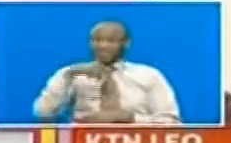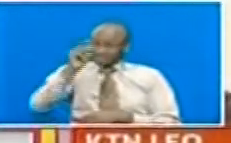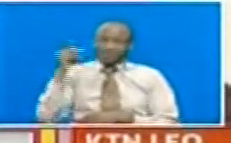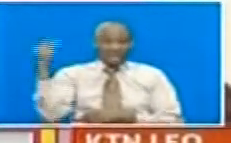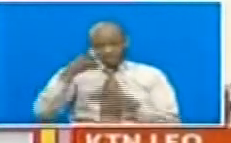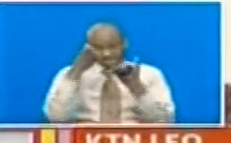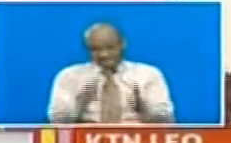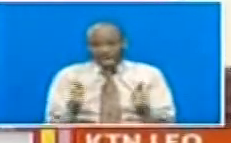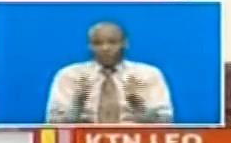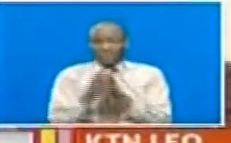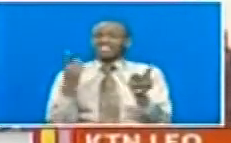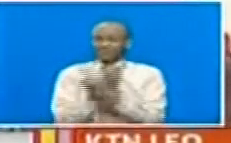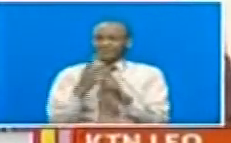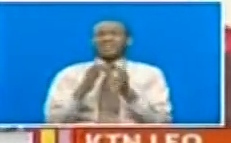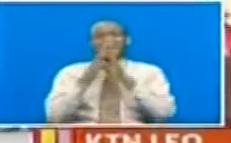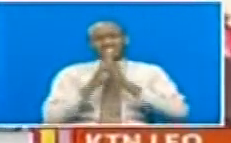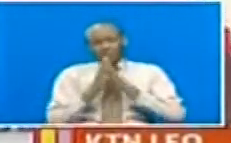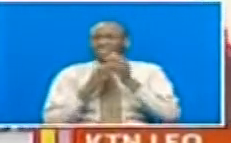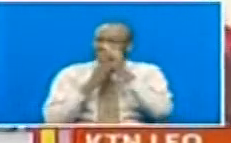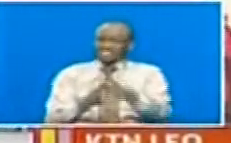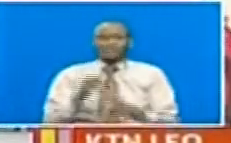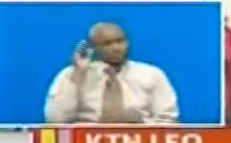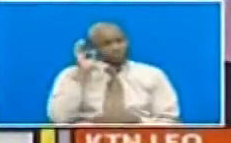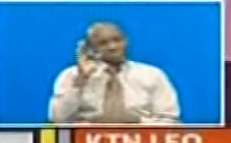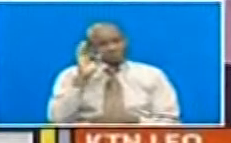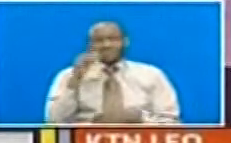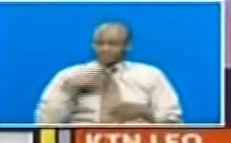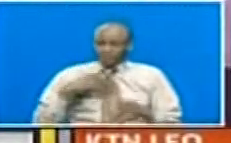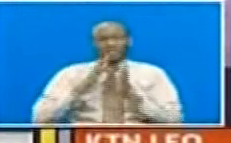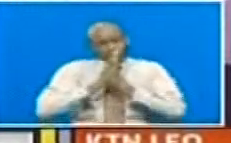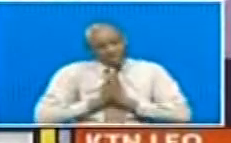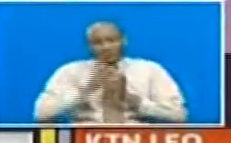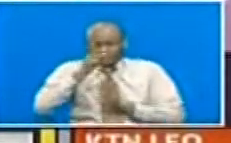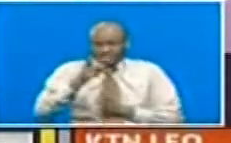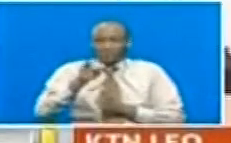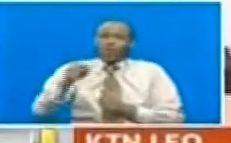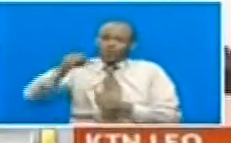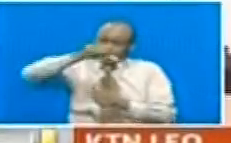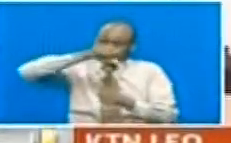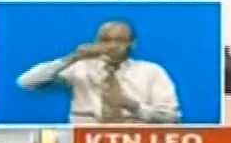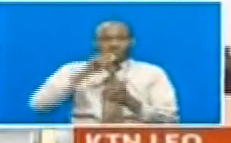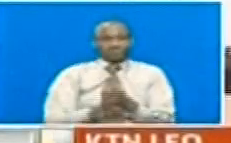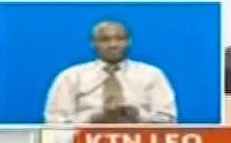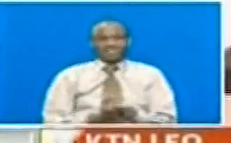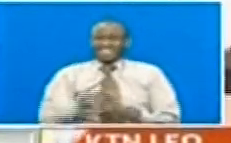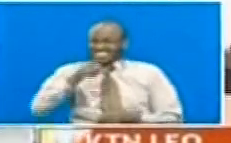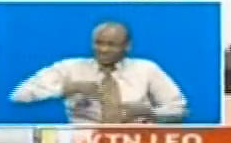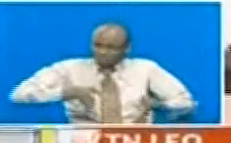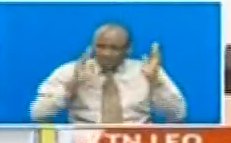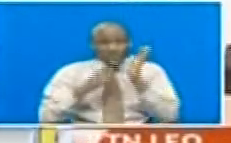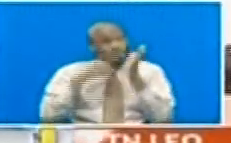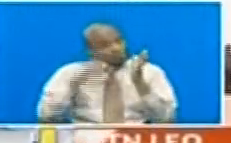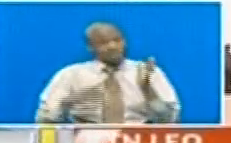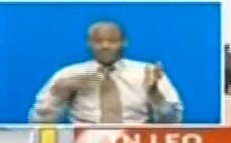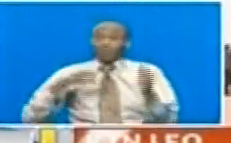kufika na viongozi wa dini katika eneo hili kuweza kuwahutubia na kuwafanyia maombi teule katika eneo hili. Ni njia ya kujaribu kuleta